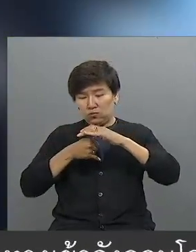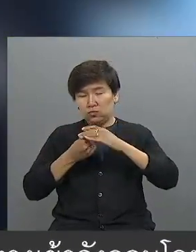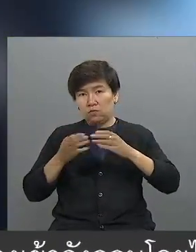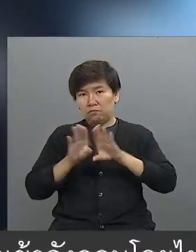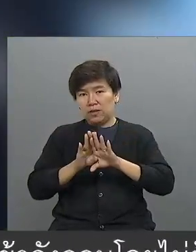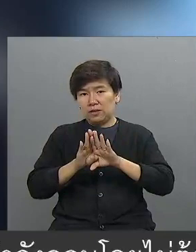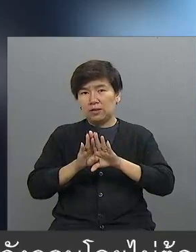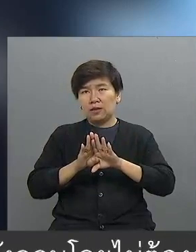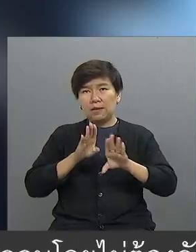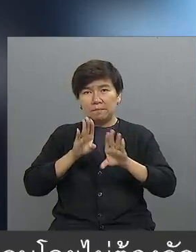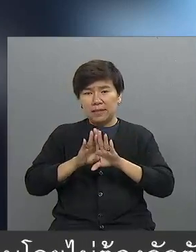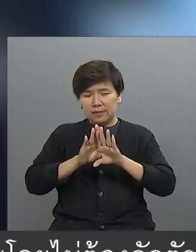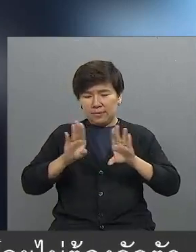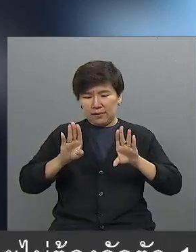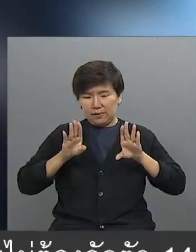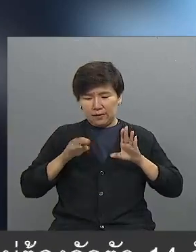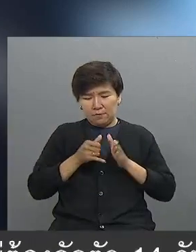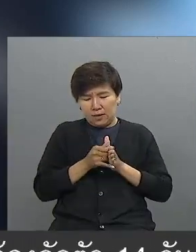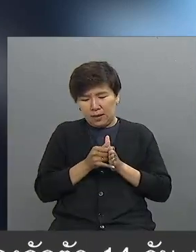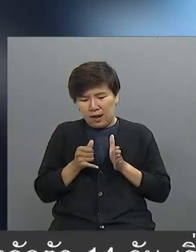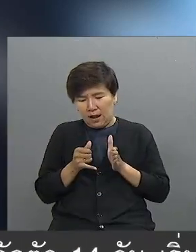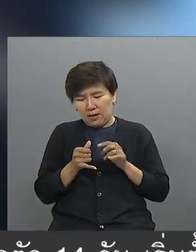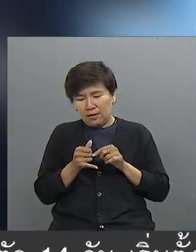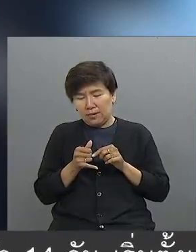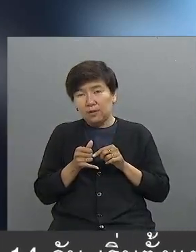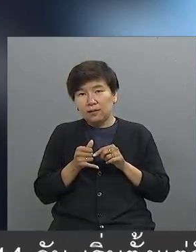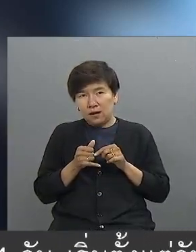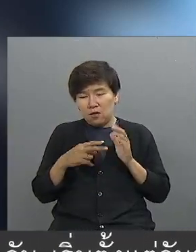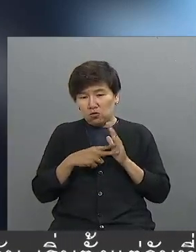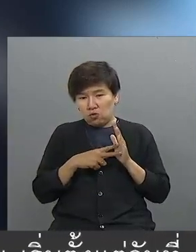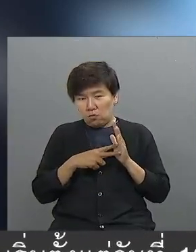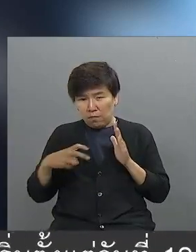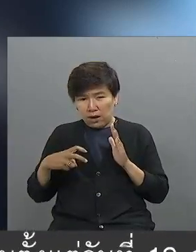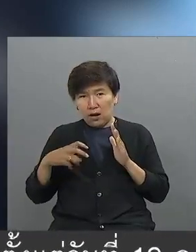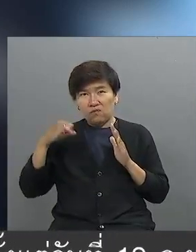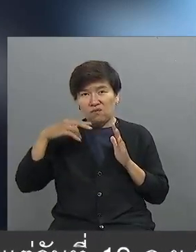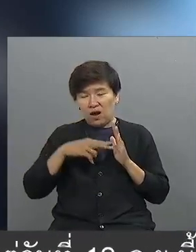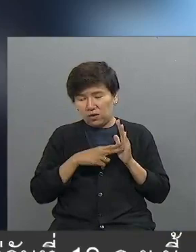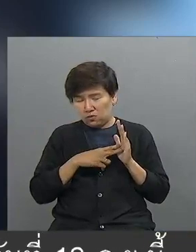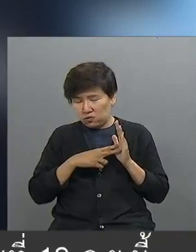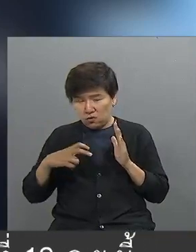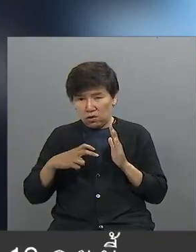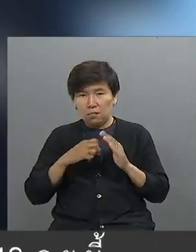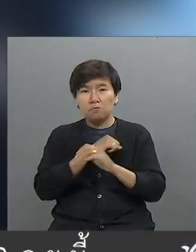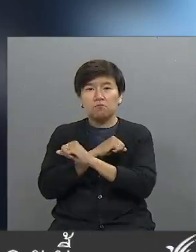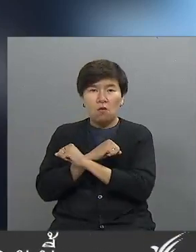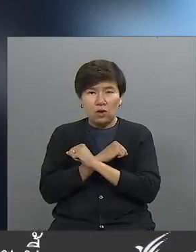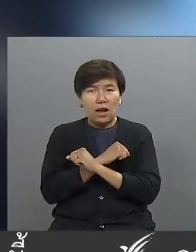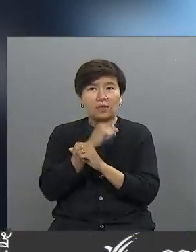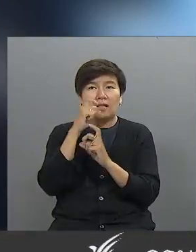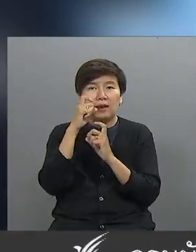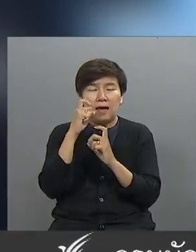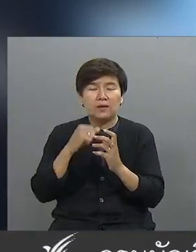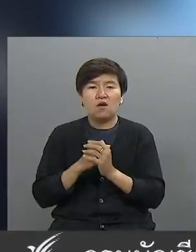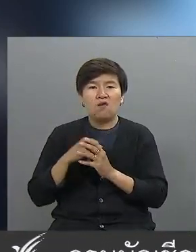ผนังอาคารประตูและหน้าต่างถอดปลั๊กอุปกรณ์เครื่องใช้ไฟฟ้าเพื่อลดอันตรายที่เกิดจากไฟฟ้าลัดวงจร